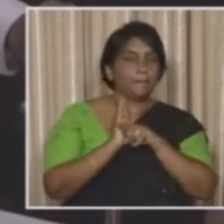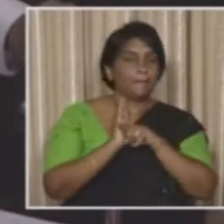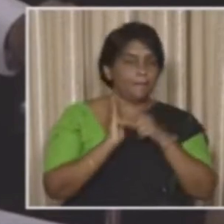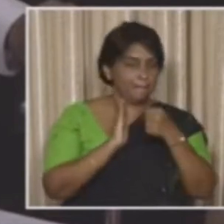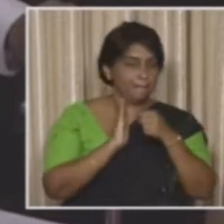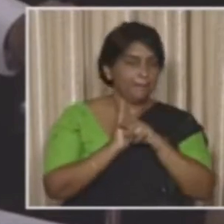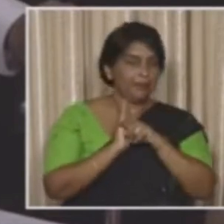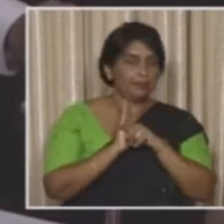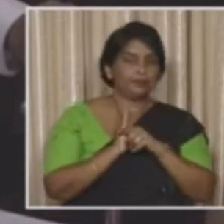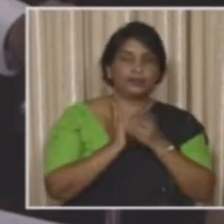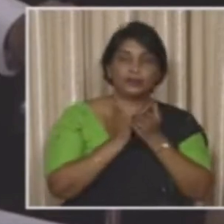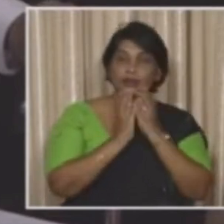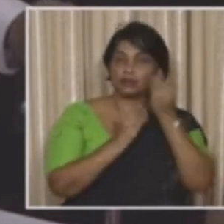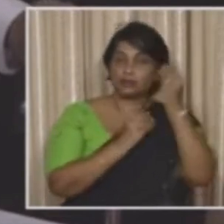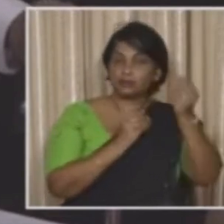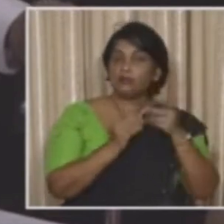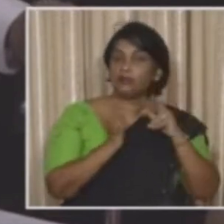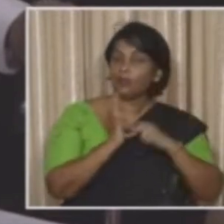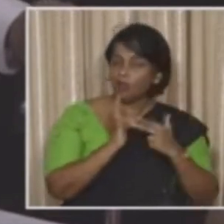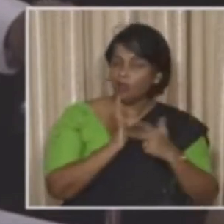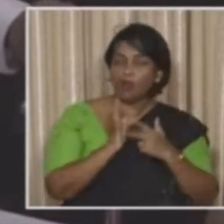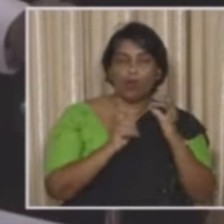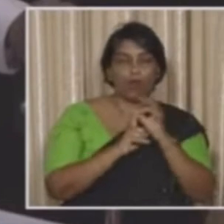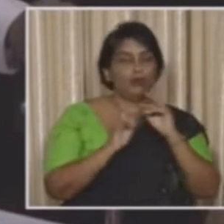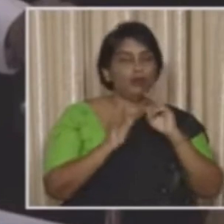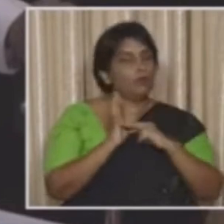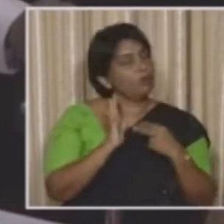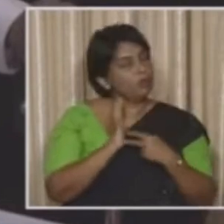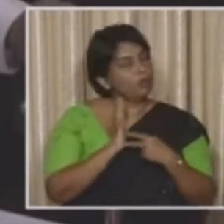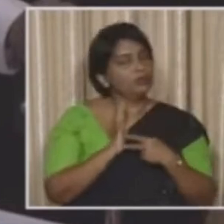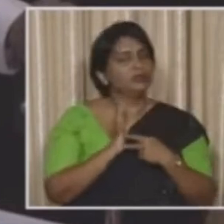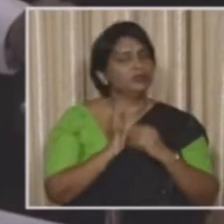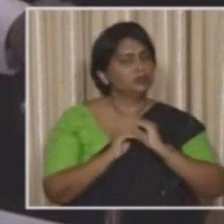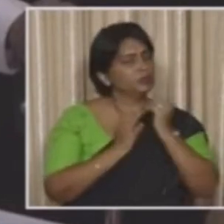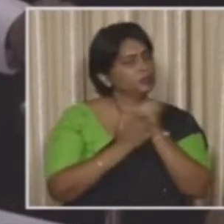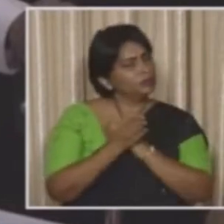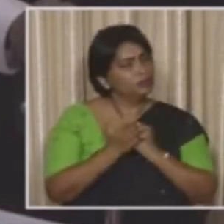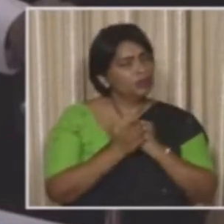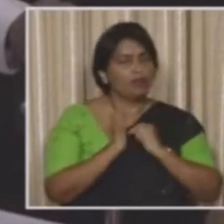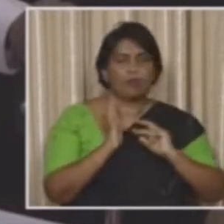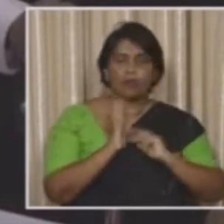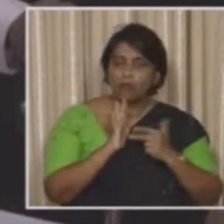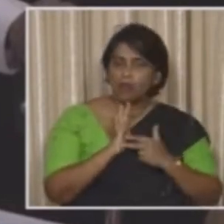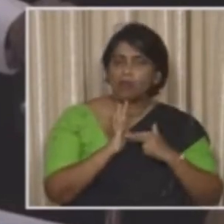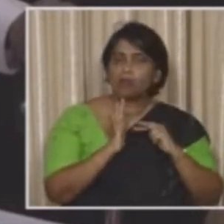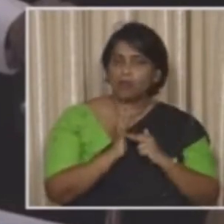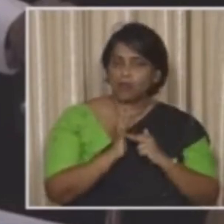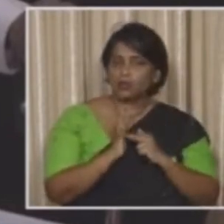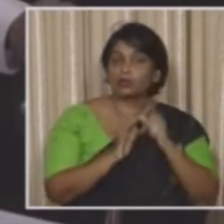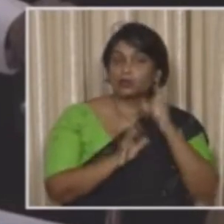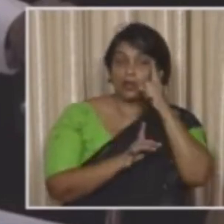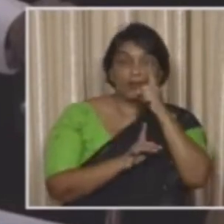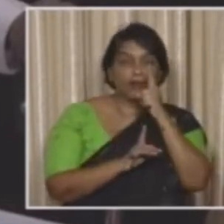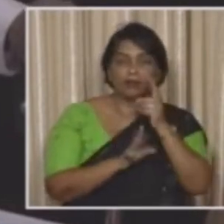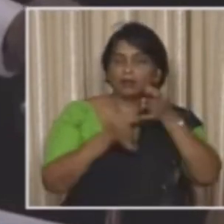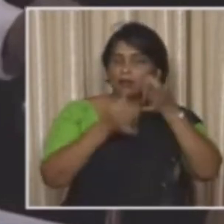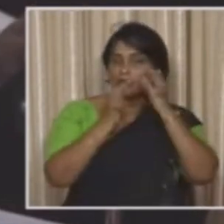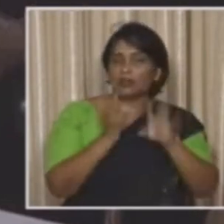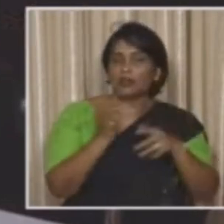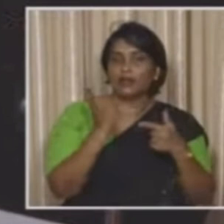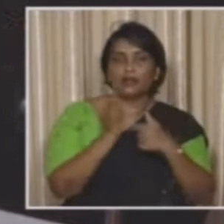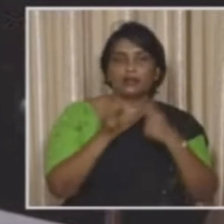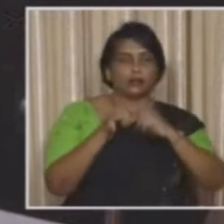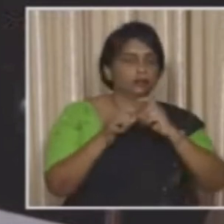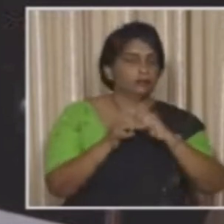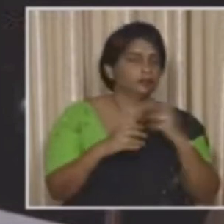බටහිර අදාණ්ඩ දීපු ව්‍යාපෘති ගත්තත්, පුනරීම් ව්‍යාපෘති ගත්තත්, මේ සියලුම ව්‍යාපෘති එකක්වත් නිවැරදි පරිදි ටෙන්ඩර්